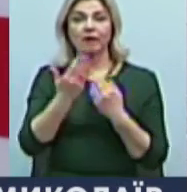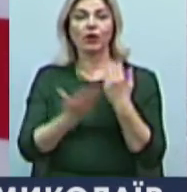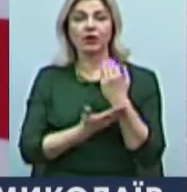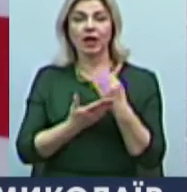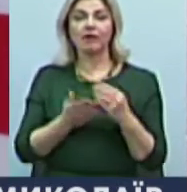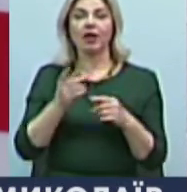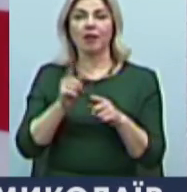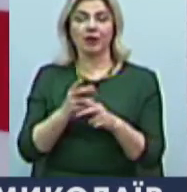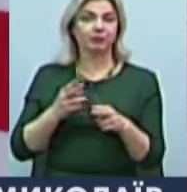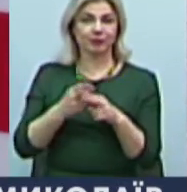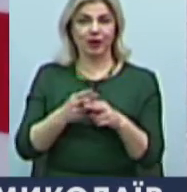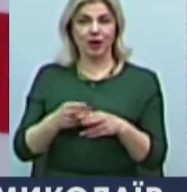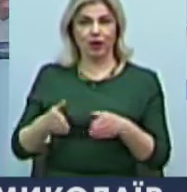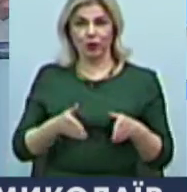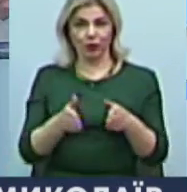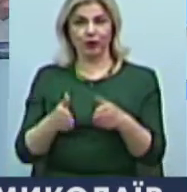перегородило проїжджу частину.